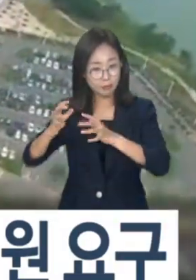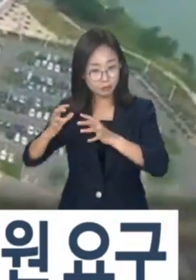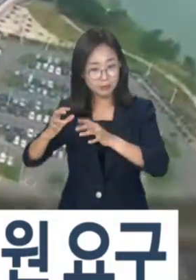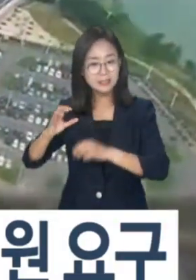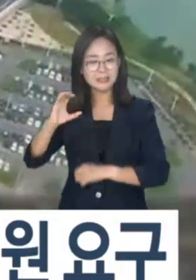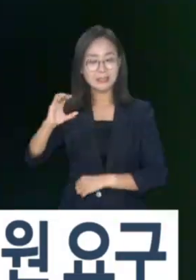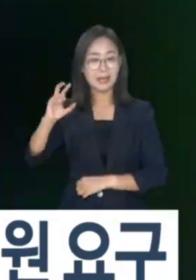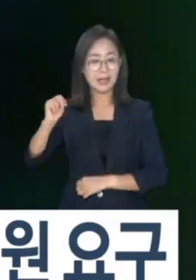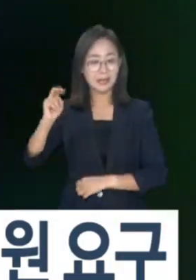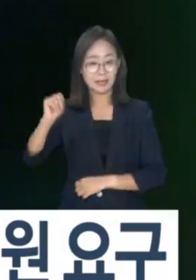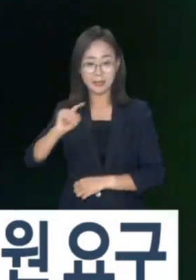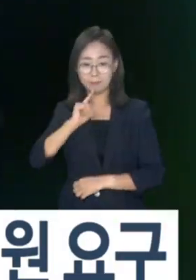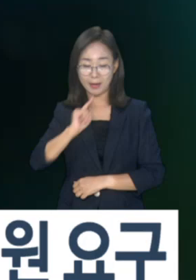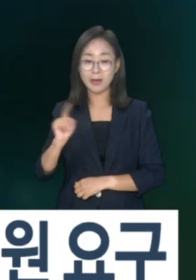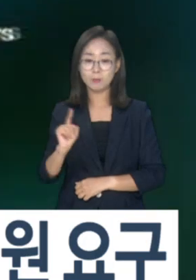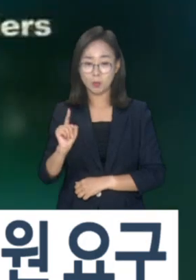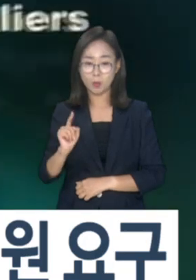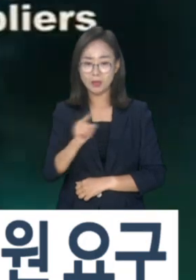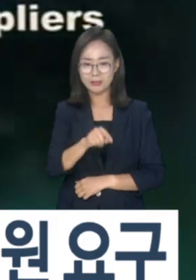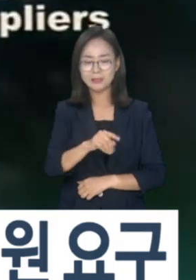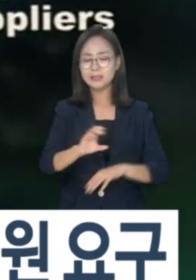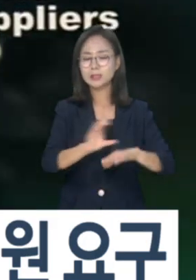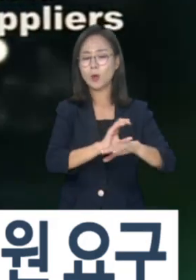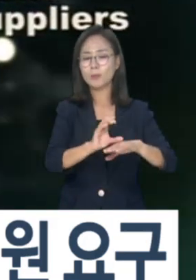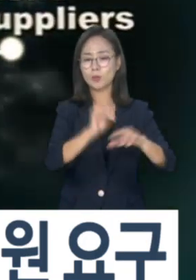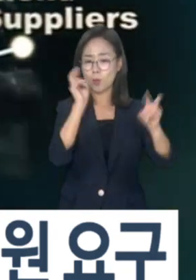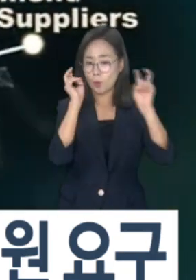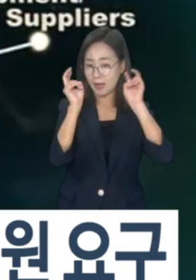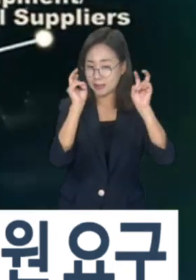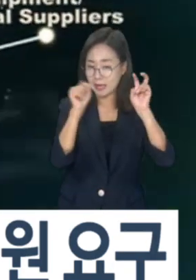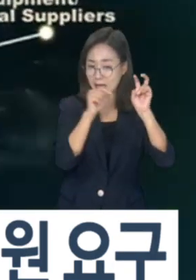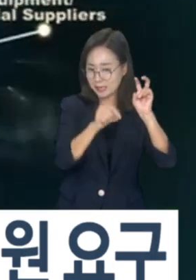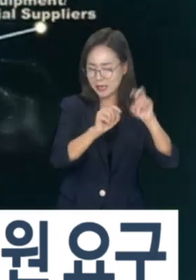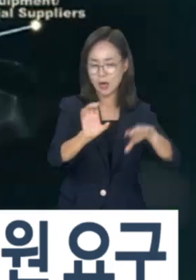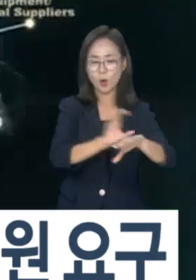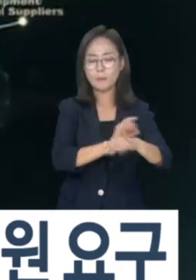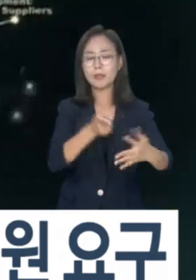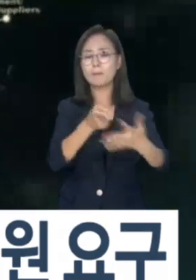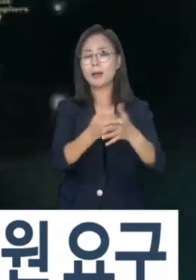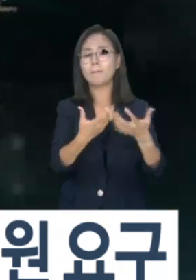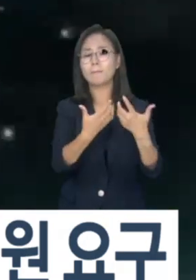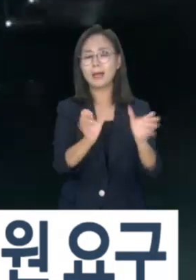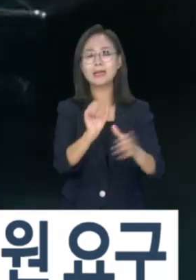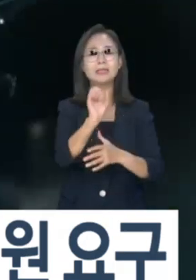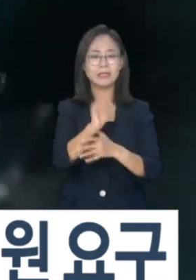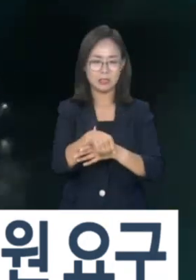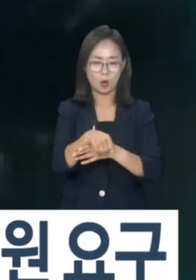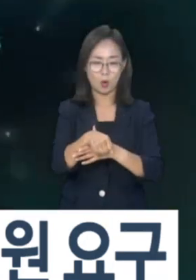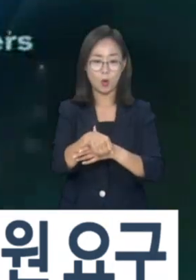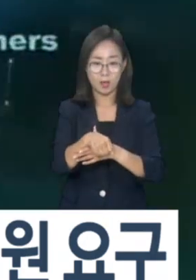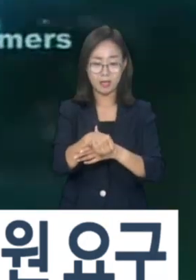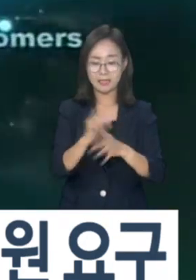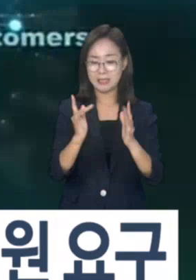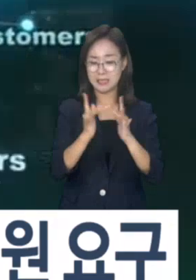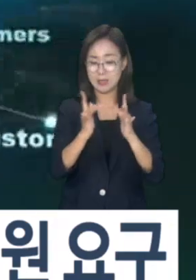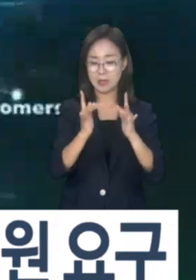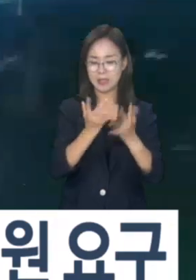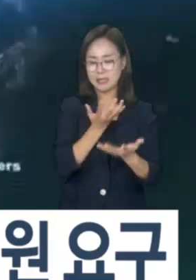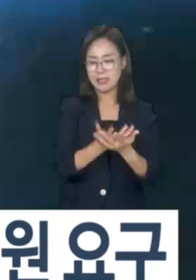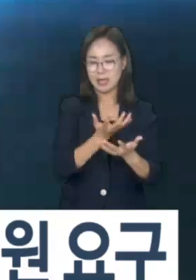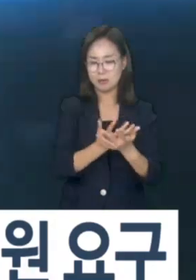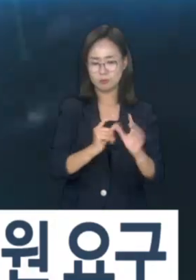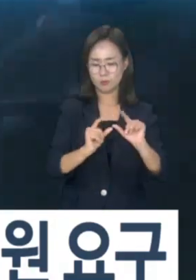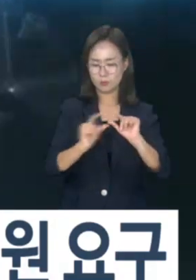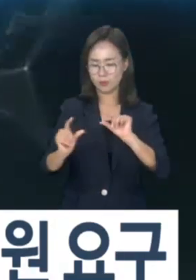방송 cnn에 따르면 tsmc는 하드웨어 공급사 퀵맥스가 해킹 피해를 본 사실을 인정하며 데이터 일부가 도난